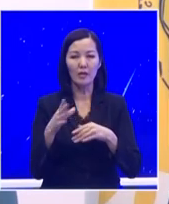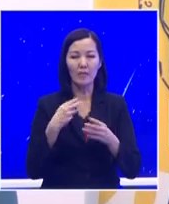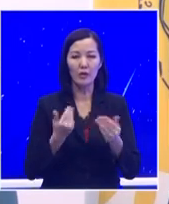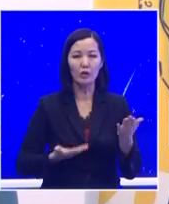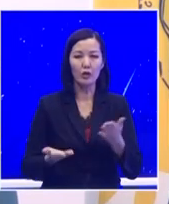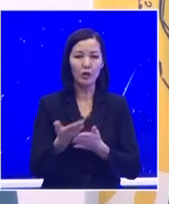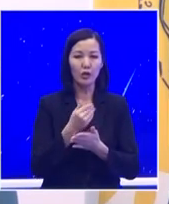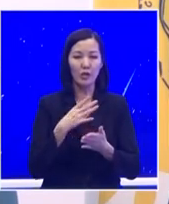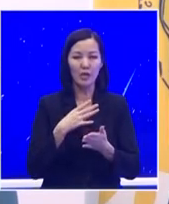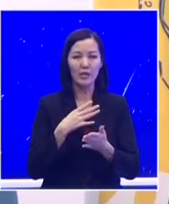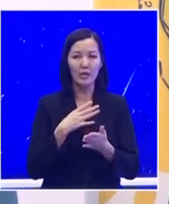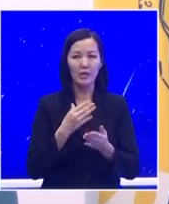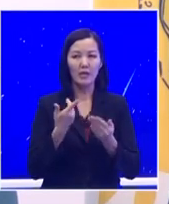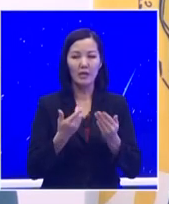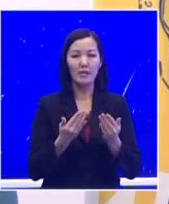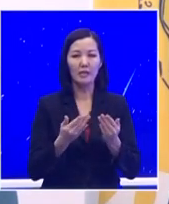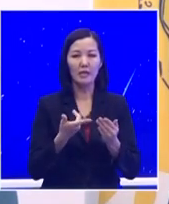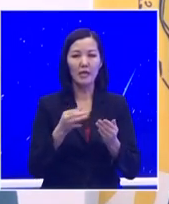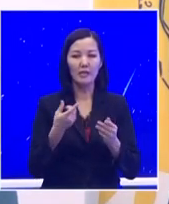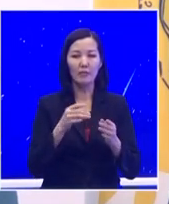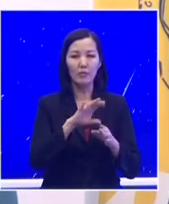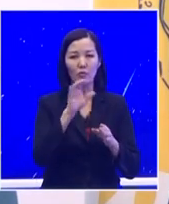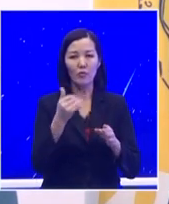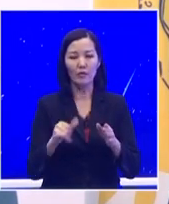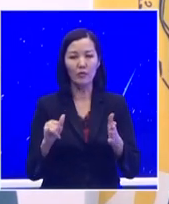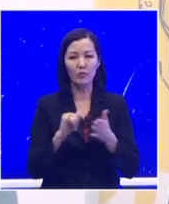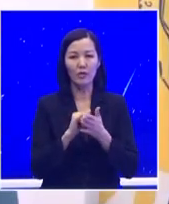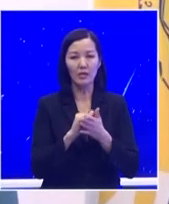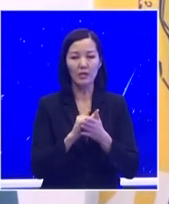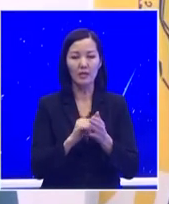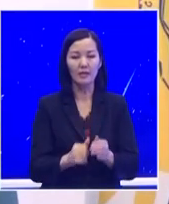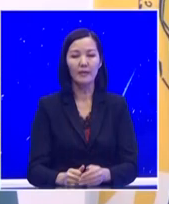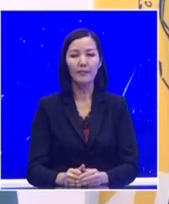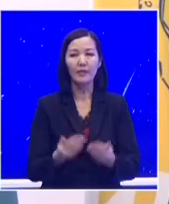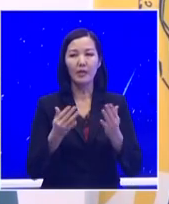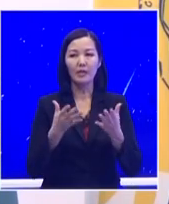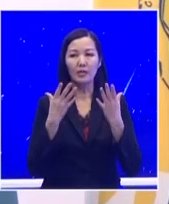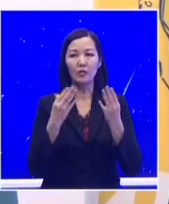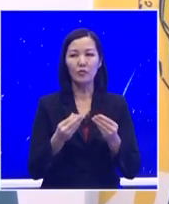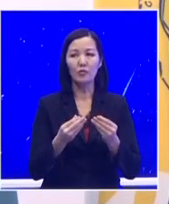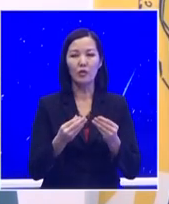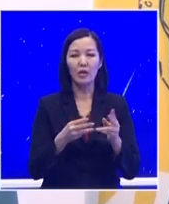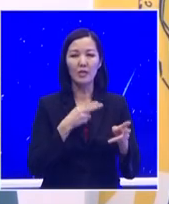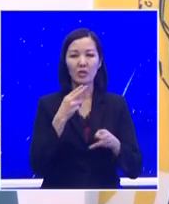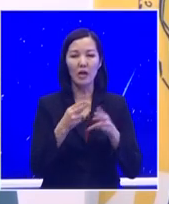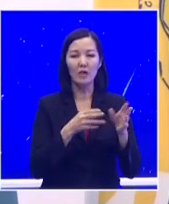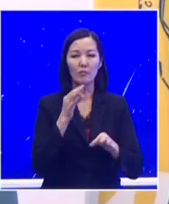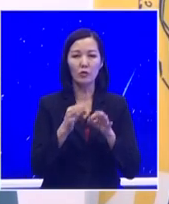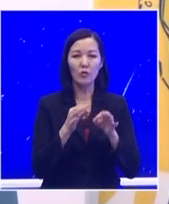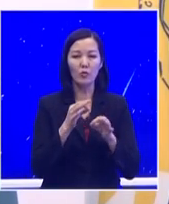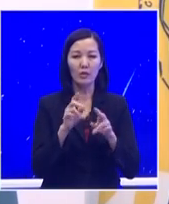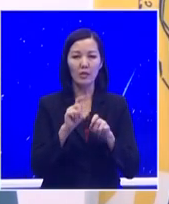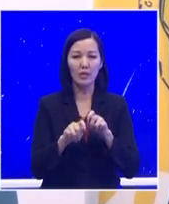жинаған, соның ақшасына мына газопроводты салған, өздерінің бір тиын ақшасын салған жоқ. Қазір олардың үстінен іс қозғалған,